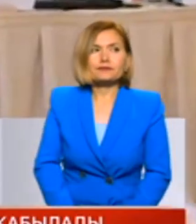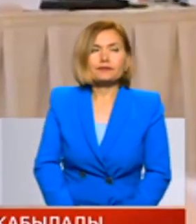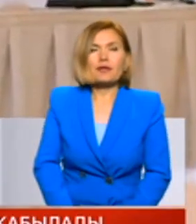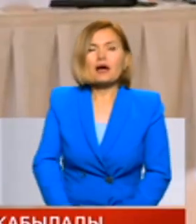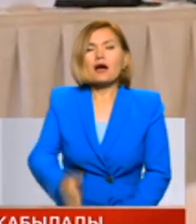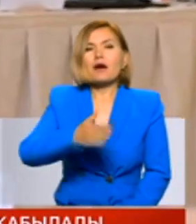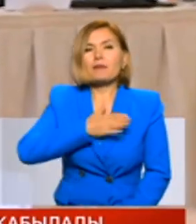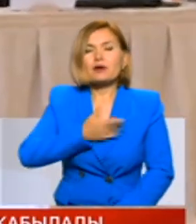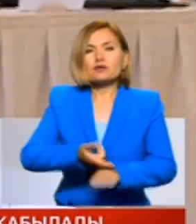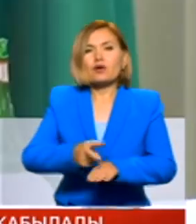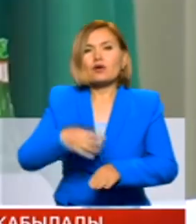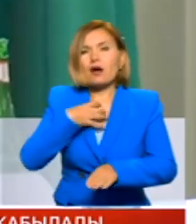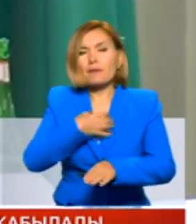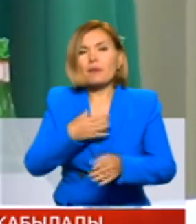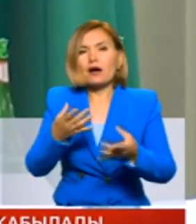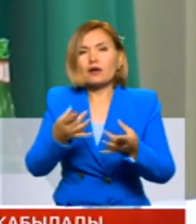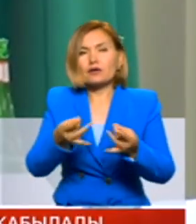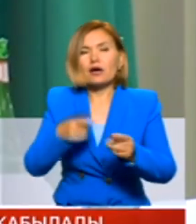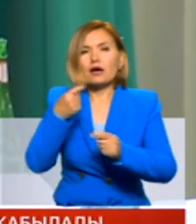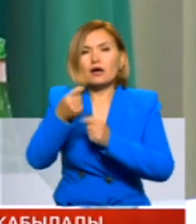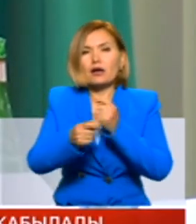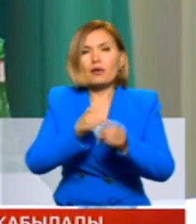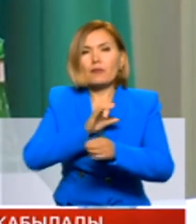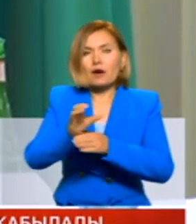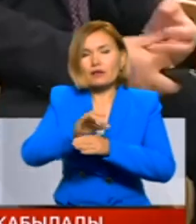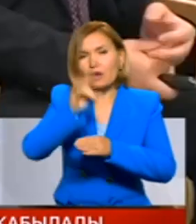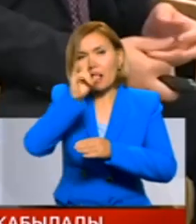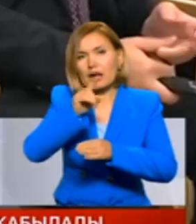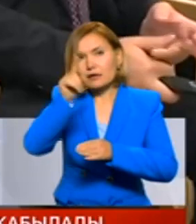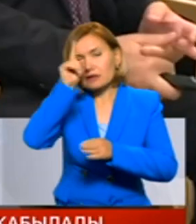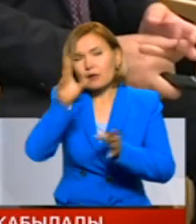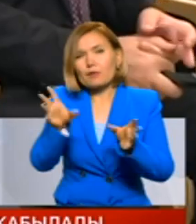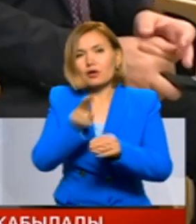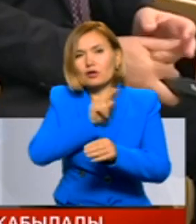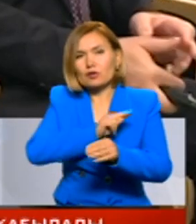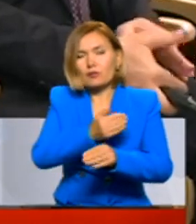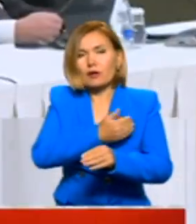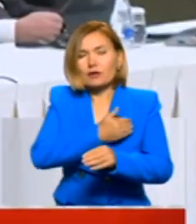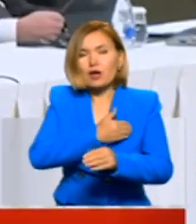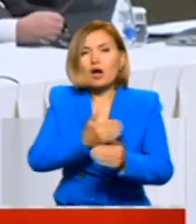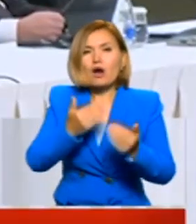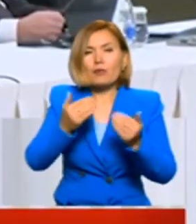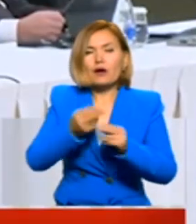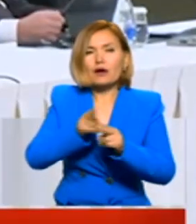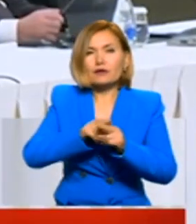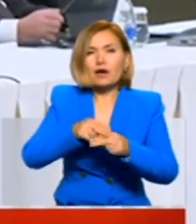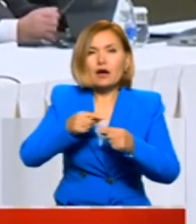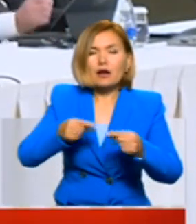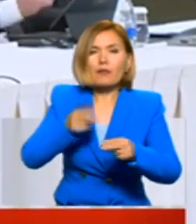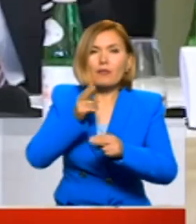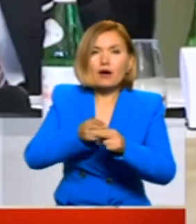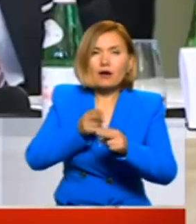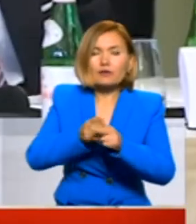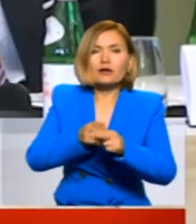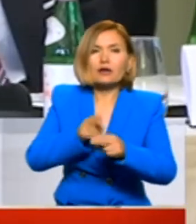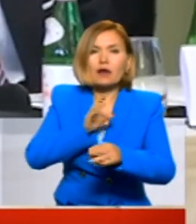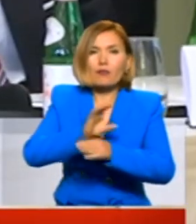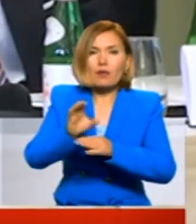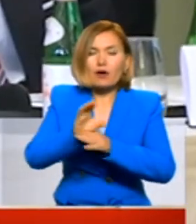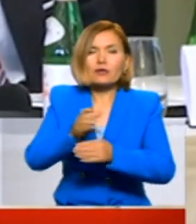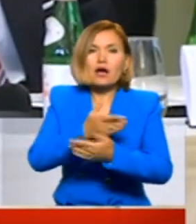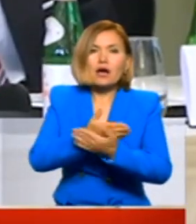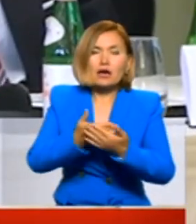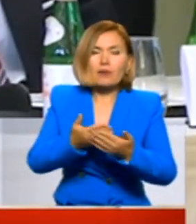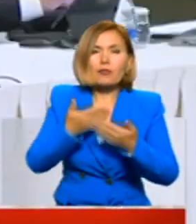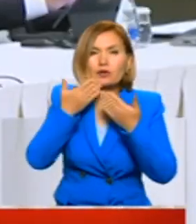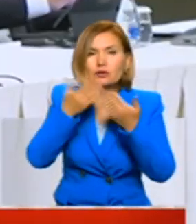Біз маңызды шикізат тауарлары саласындағы ынтымақтастықты кеңейтуге мүдделіміз. Бүгінде сирек кездесетін металдарға әлемдік сұраныс